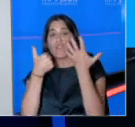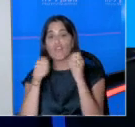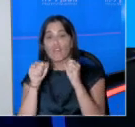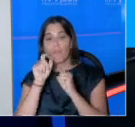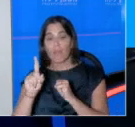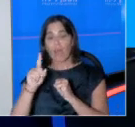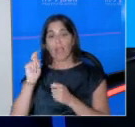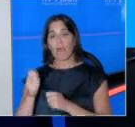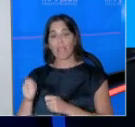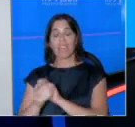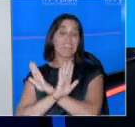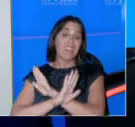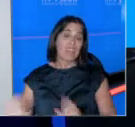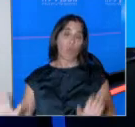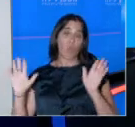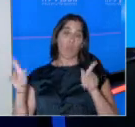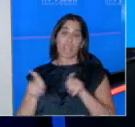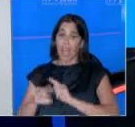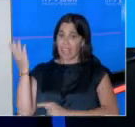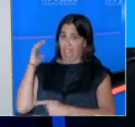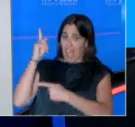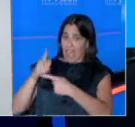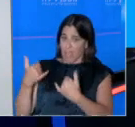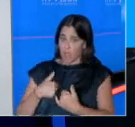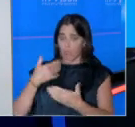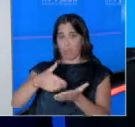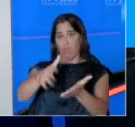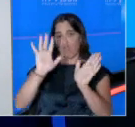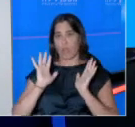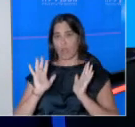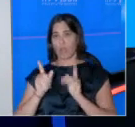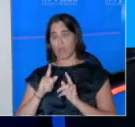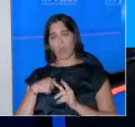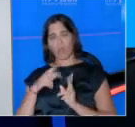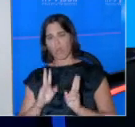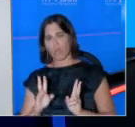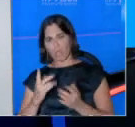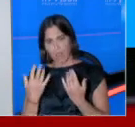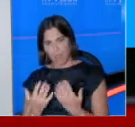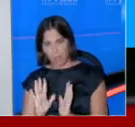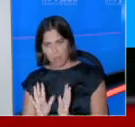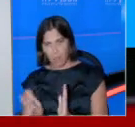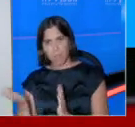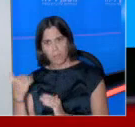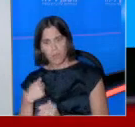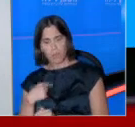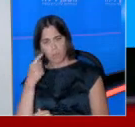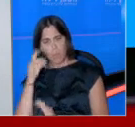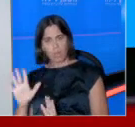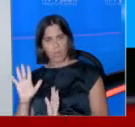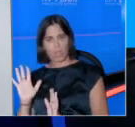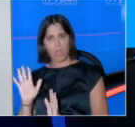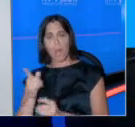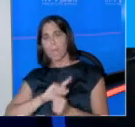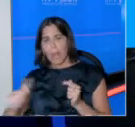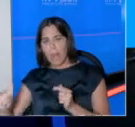כנסת. נקודה. כך היה, כך יהיה. אני לא אתעכב איתך על המספרים, בסדר? בוא נהיה